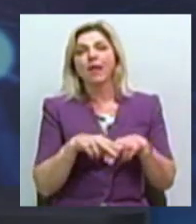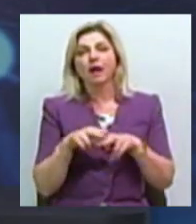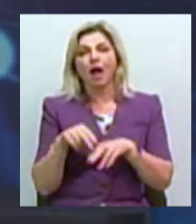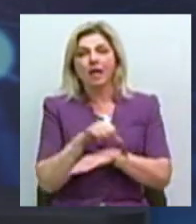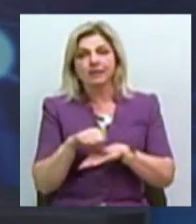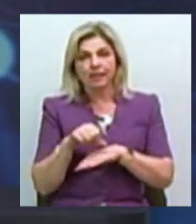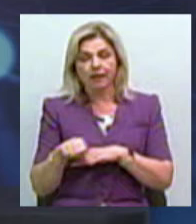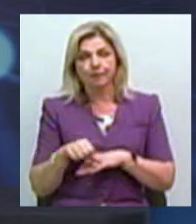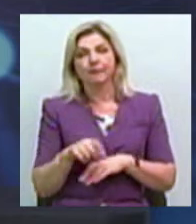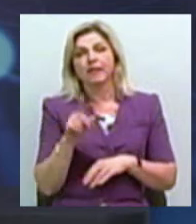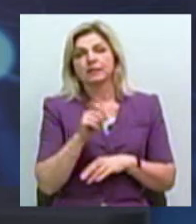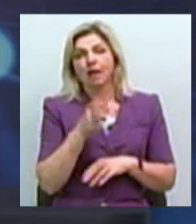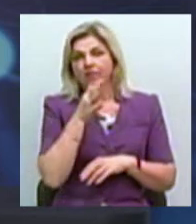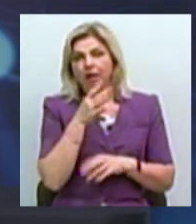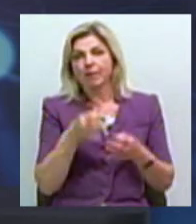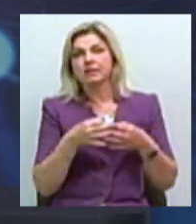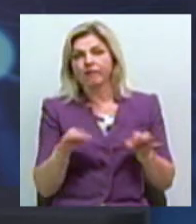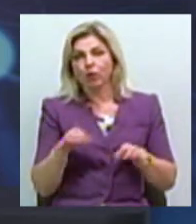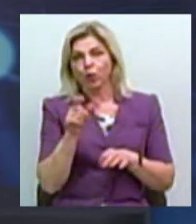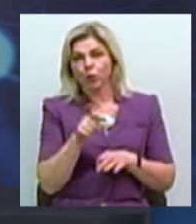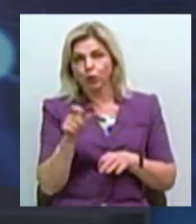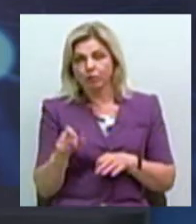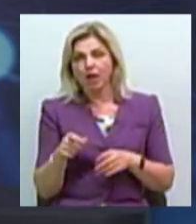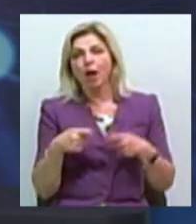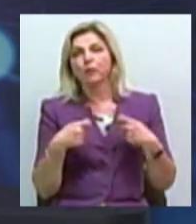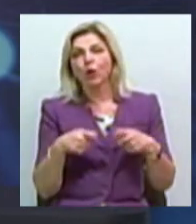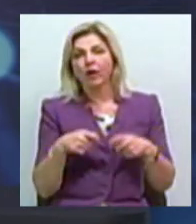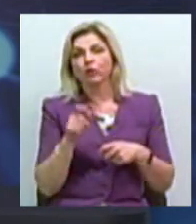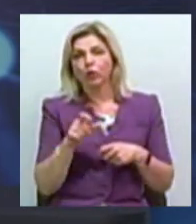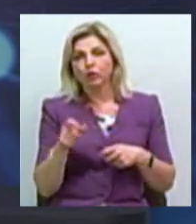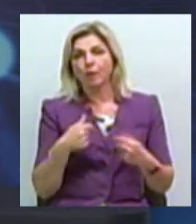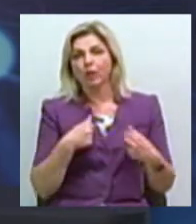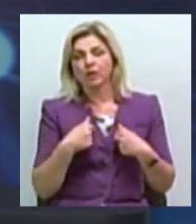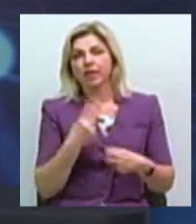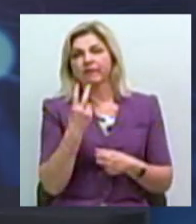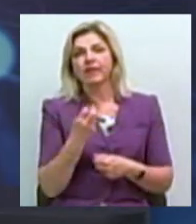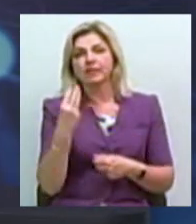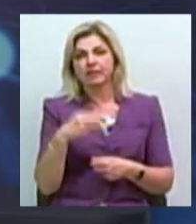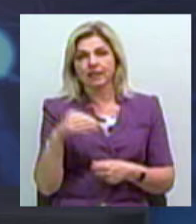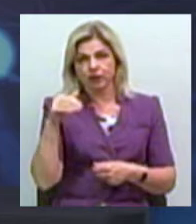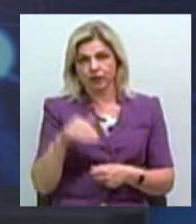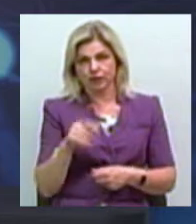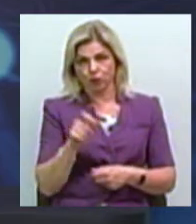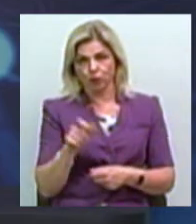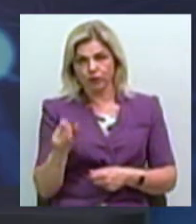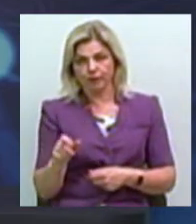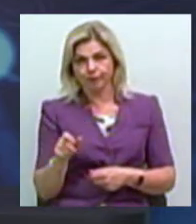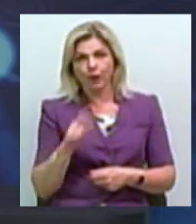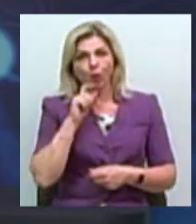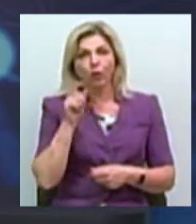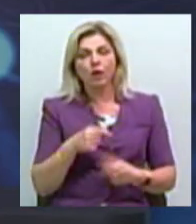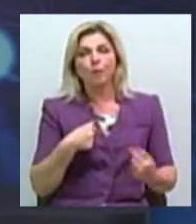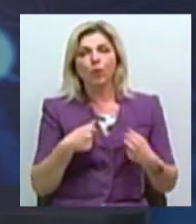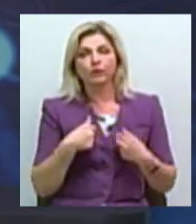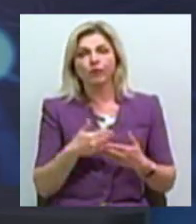роки незалежності України від торгівлі людьми постраждали понад 230 тисяч осіб. Українці потерпають